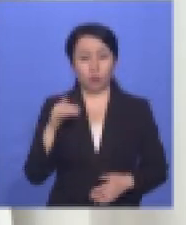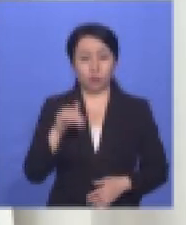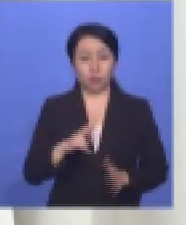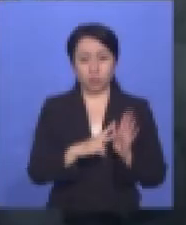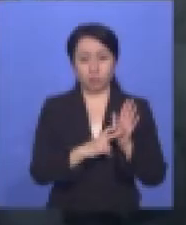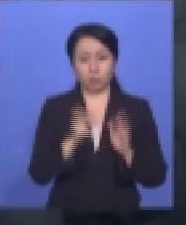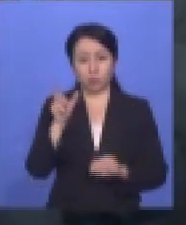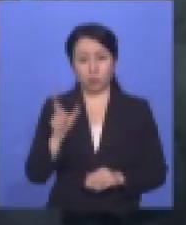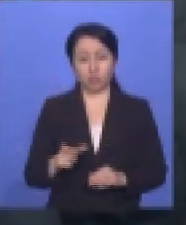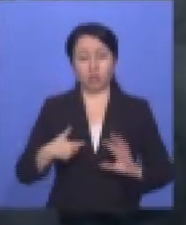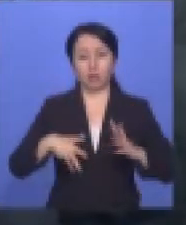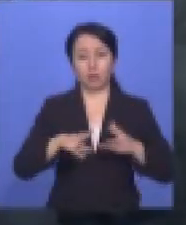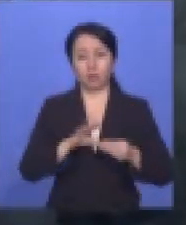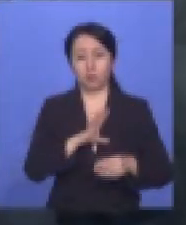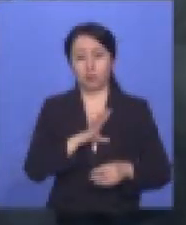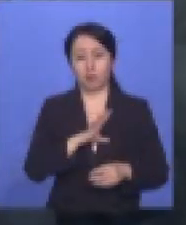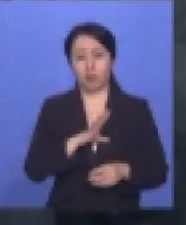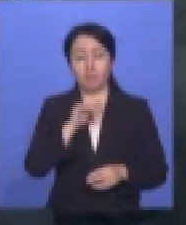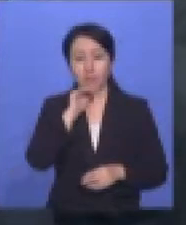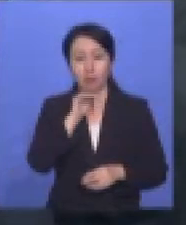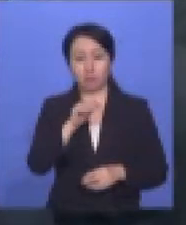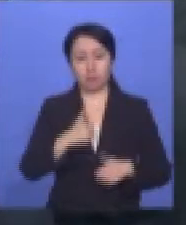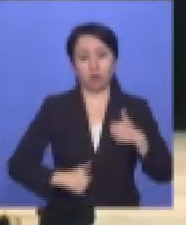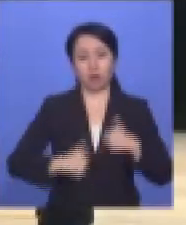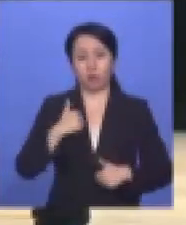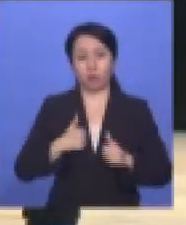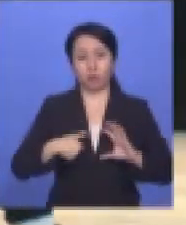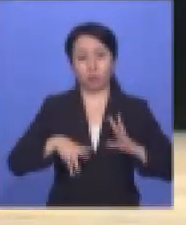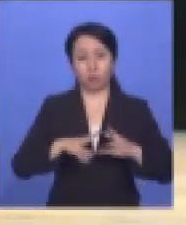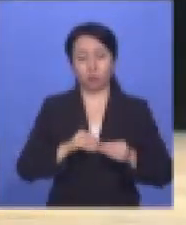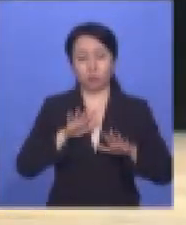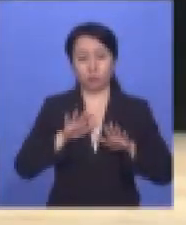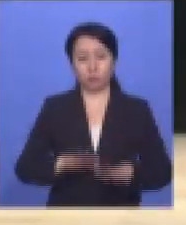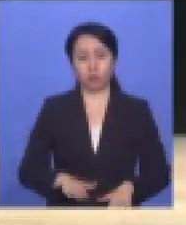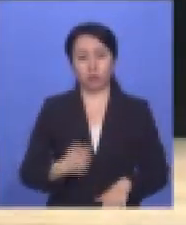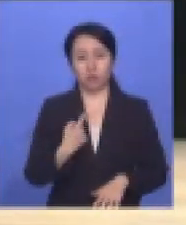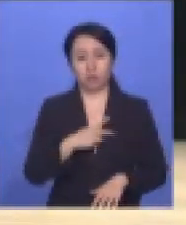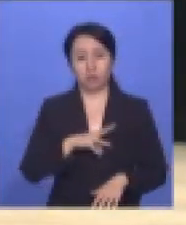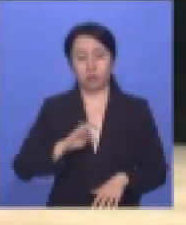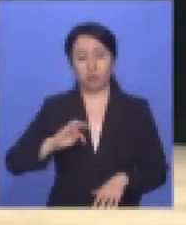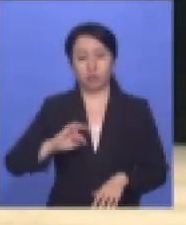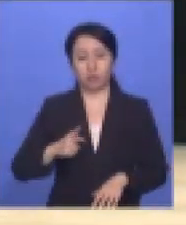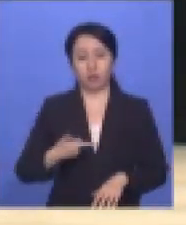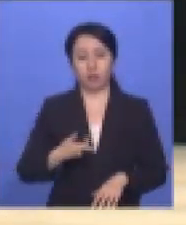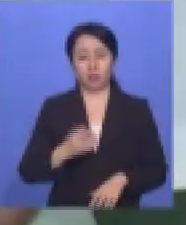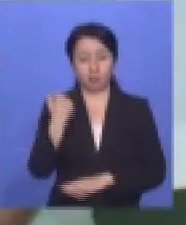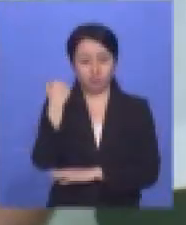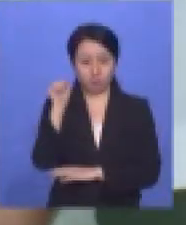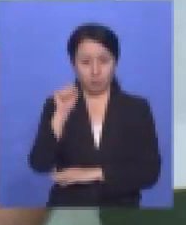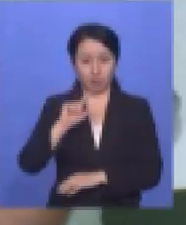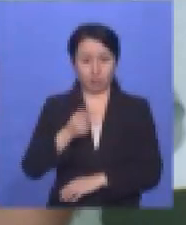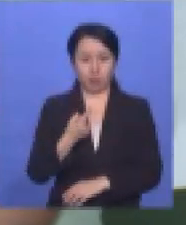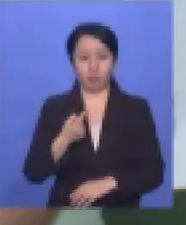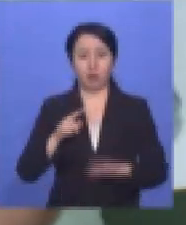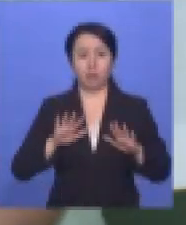более 3700 человек. Подвели в этот день итоги профессионального конкурса. Общий призовой фонд более 1 миллиона тенге, где победители первых